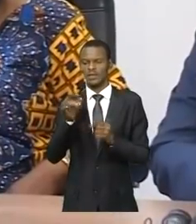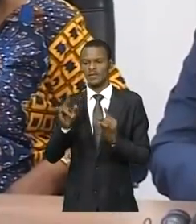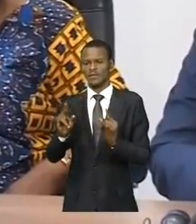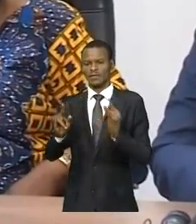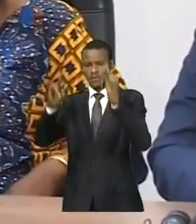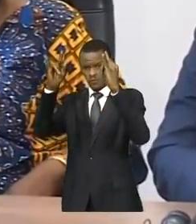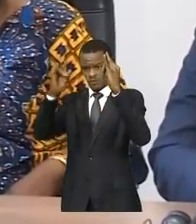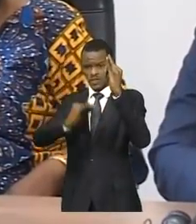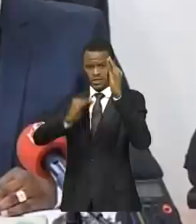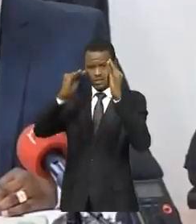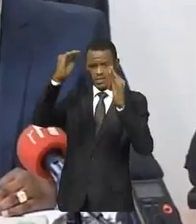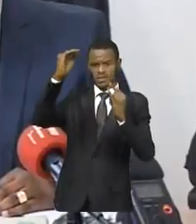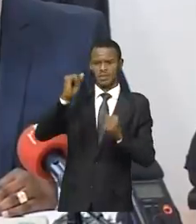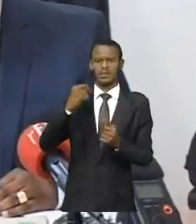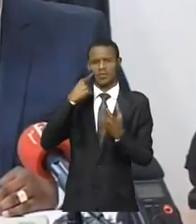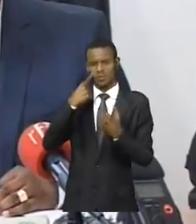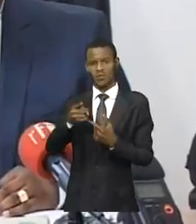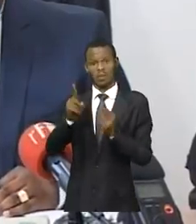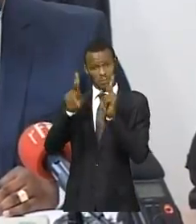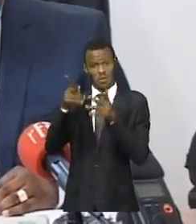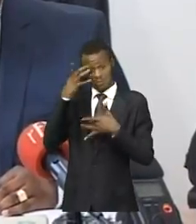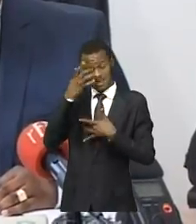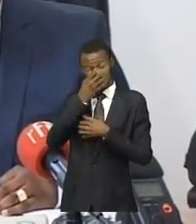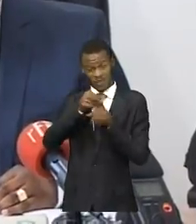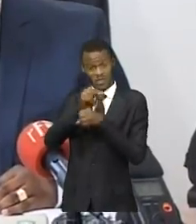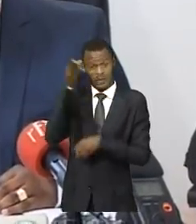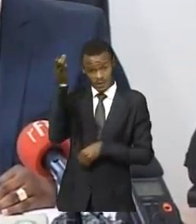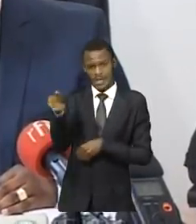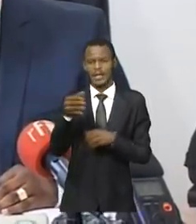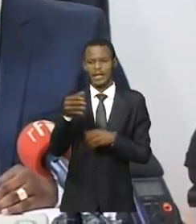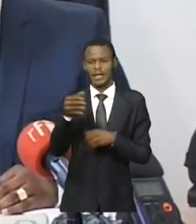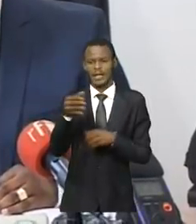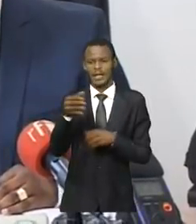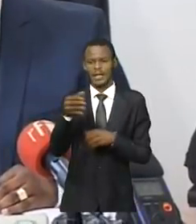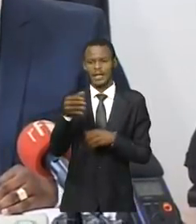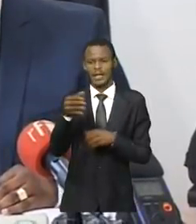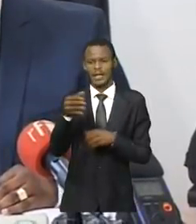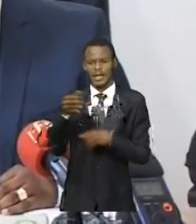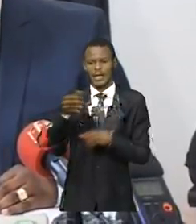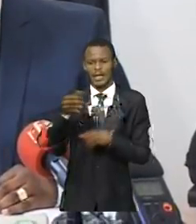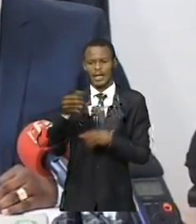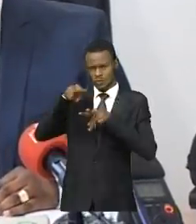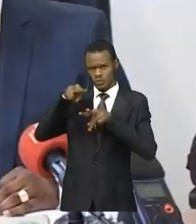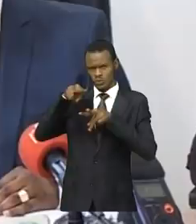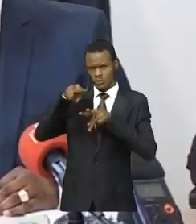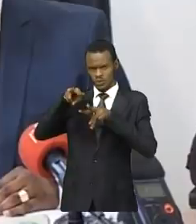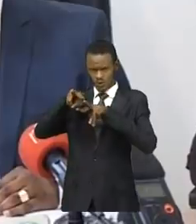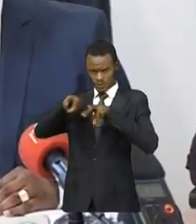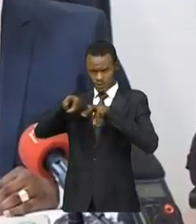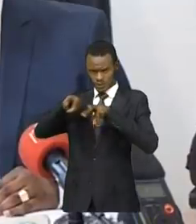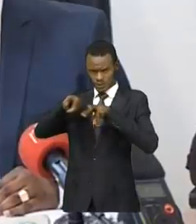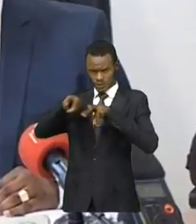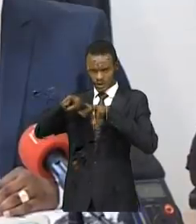lieu, une équipe de la riposte contre la COVID-19 a effectué auprès